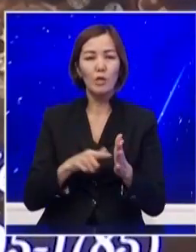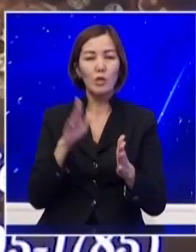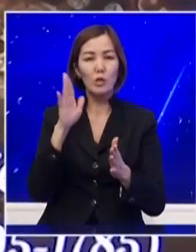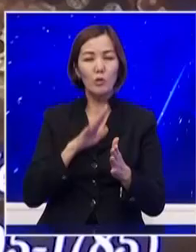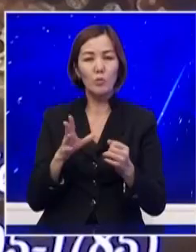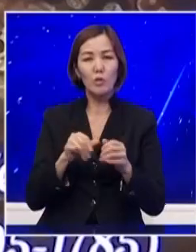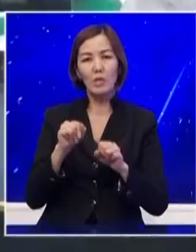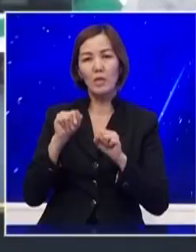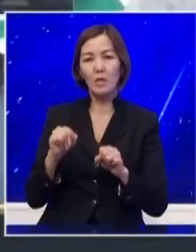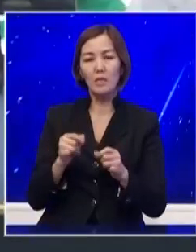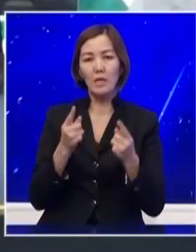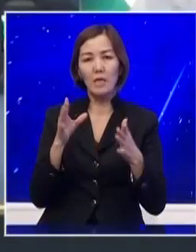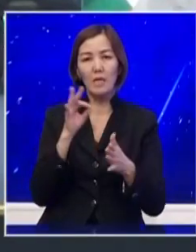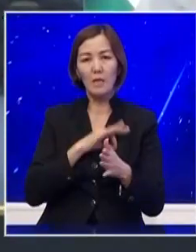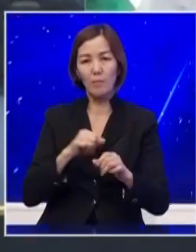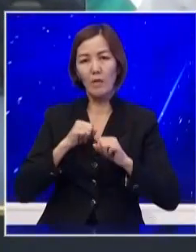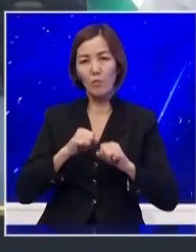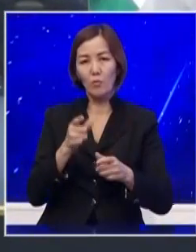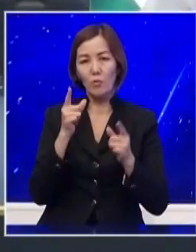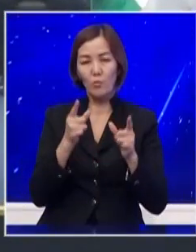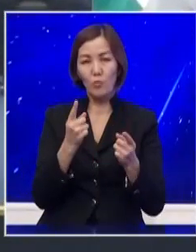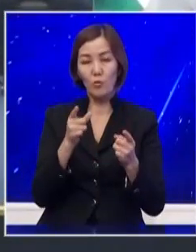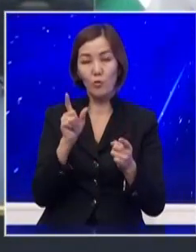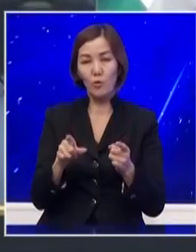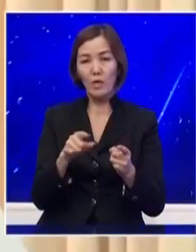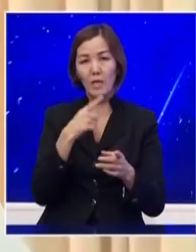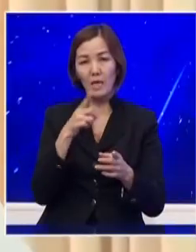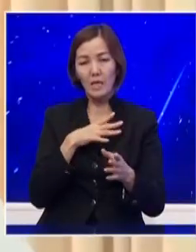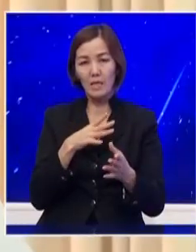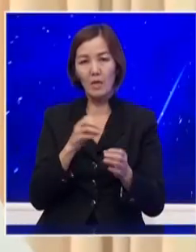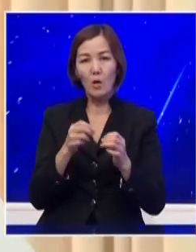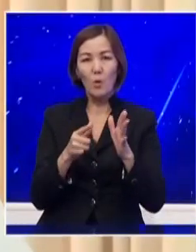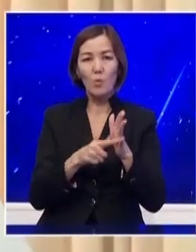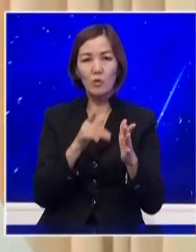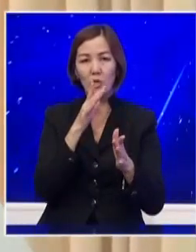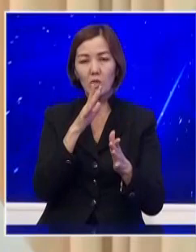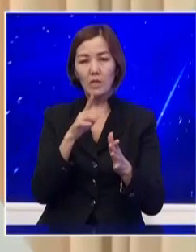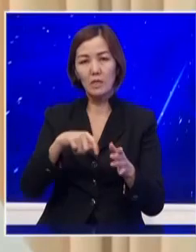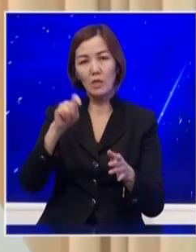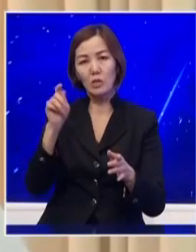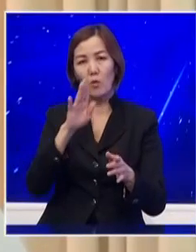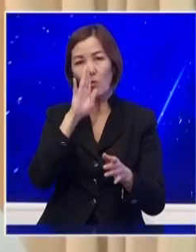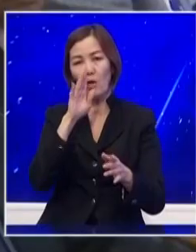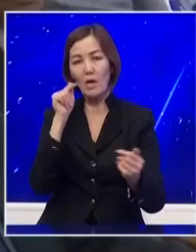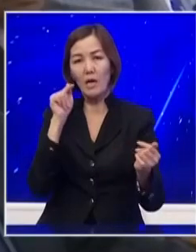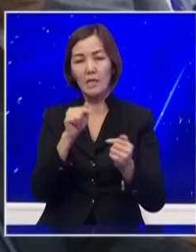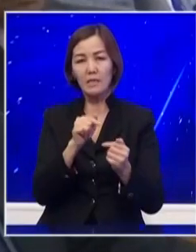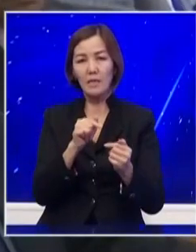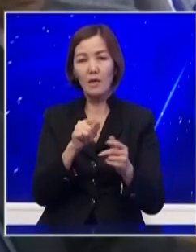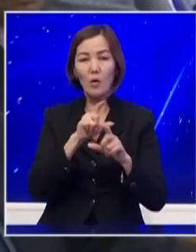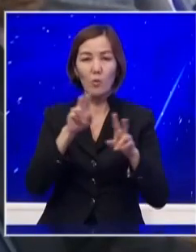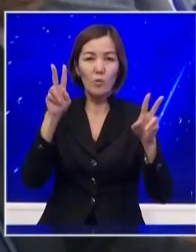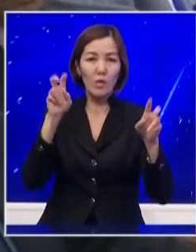етуде ерен еңбек сіңірген өр тұлға екені сөз болды. Ол небәрі 17 жасында жауға қарсы өз атын өзі